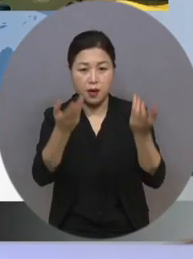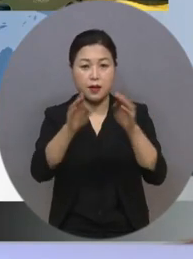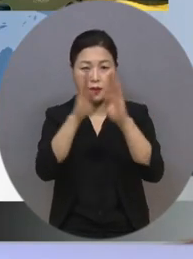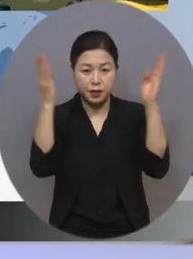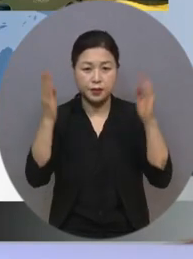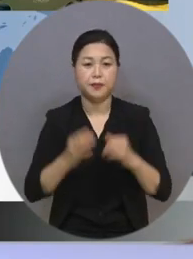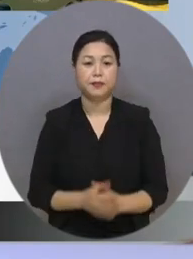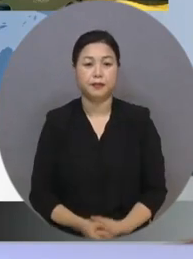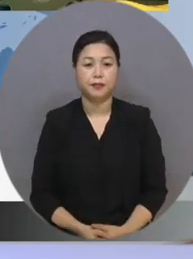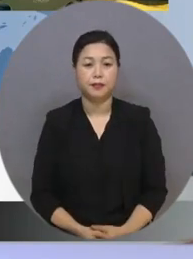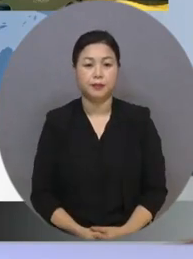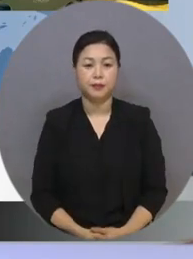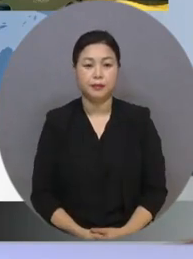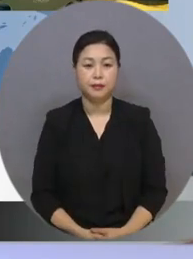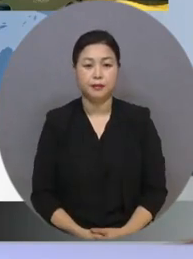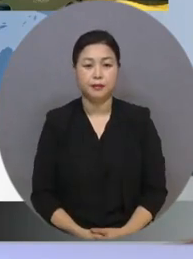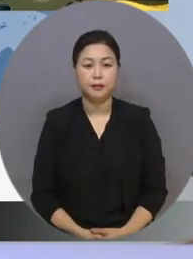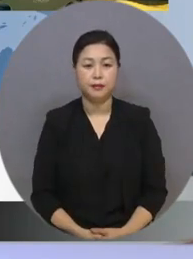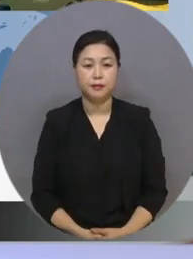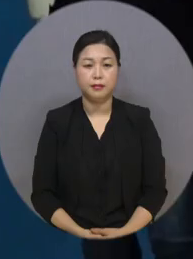보도에 전우주 기자입니다.